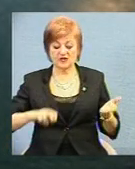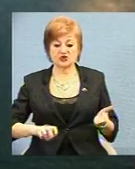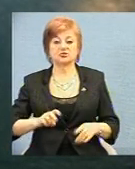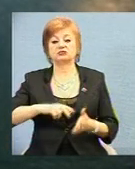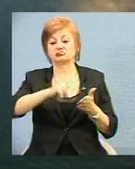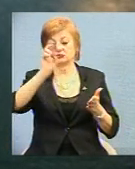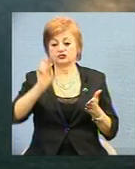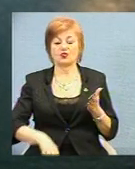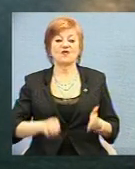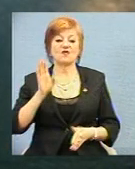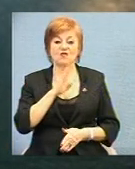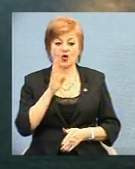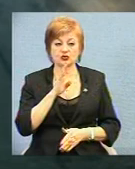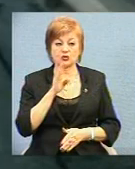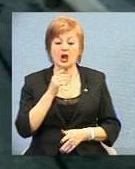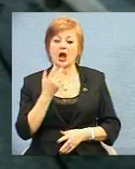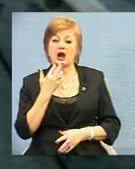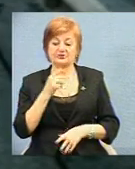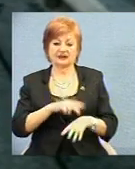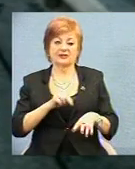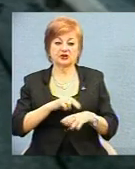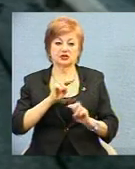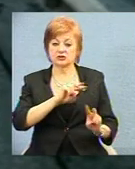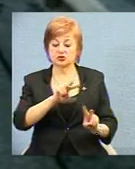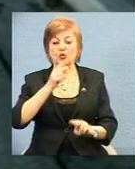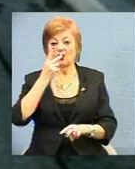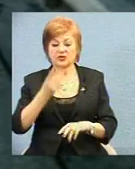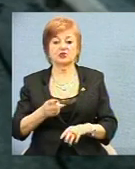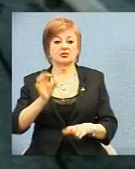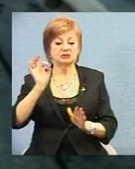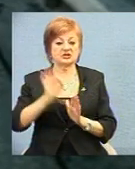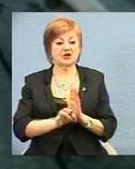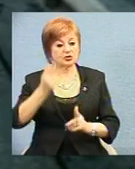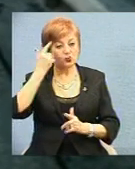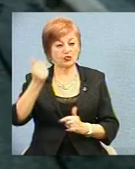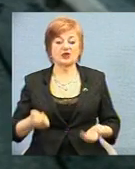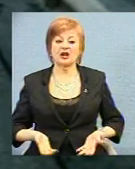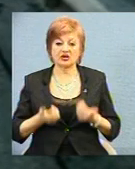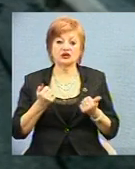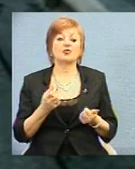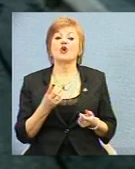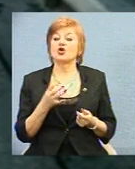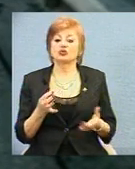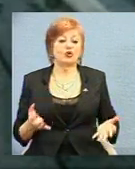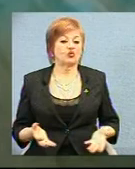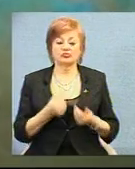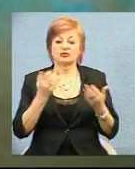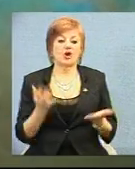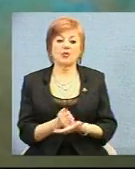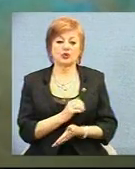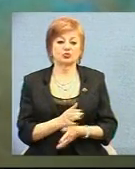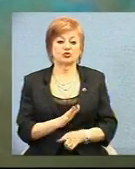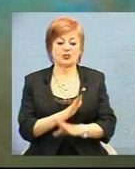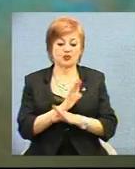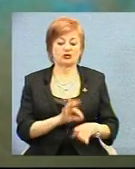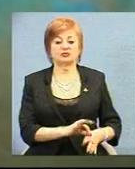воду. Свідками трагедії стали нацгвардійці, які охороняли дамбу. Про події одразу повідомили рятувальникам. Втім, рятувати самогубцю не вдалося. Тіло витягли з